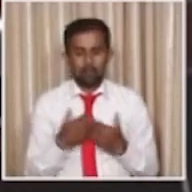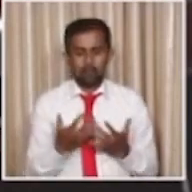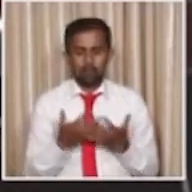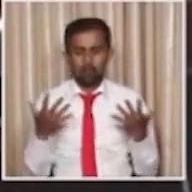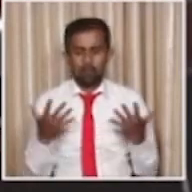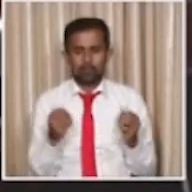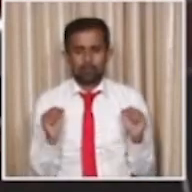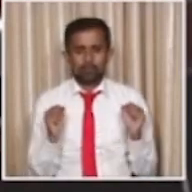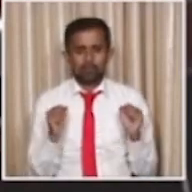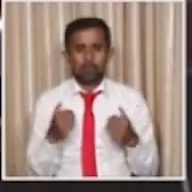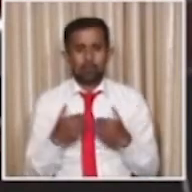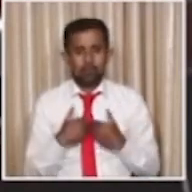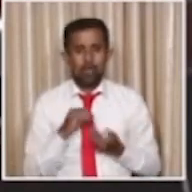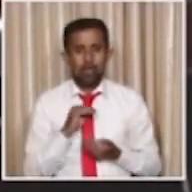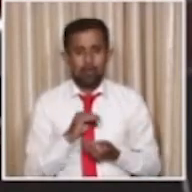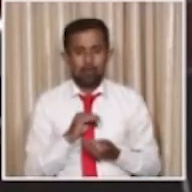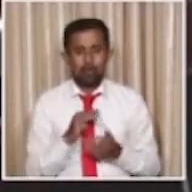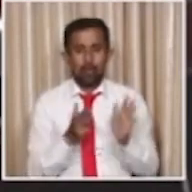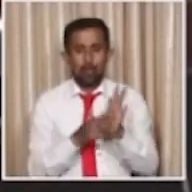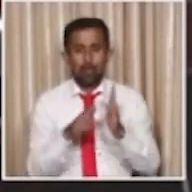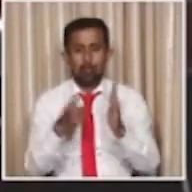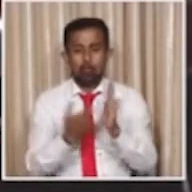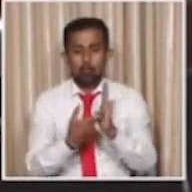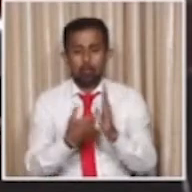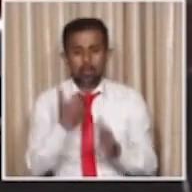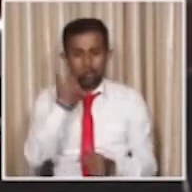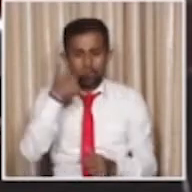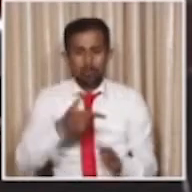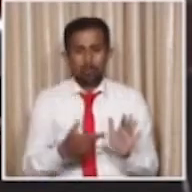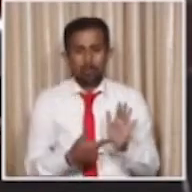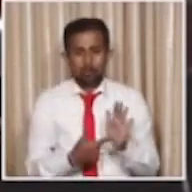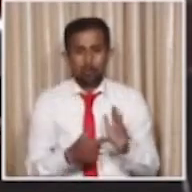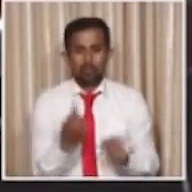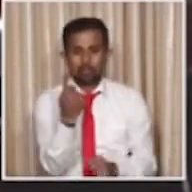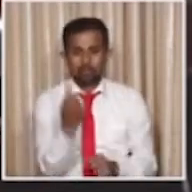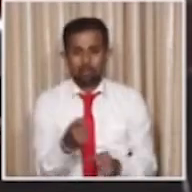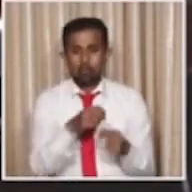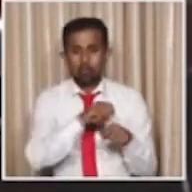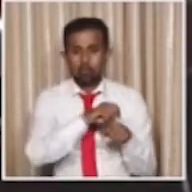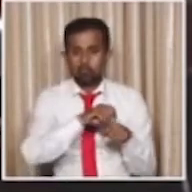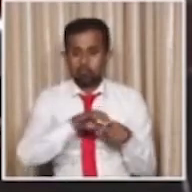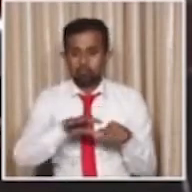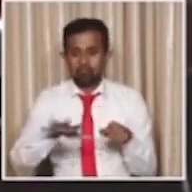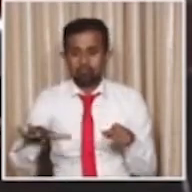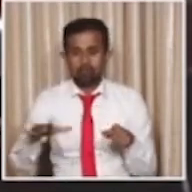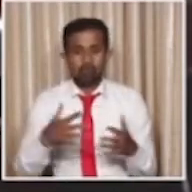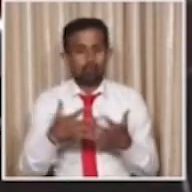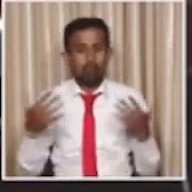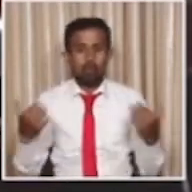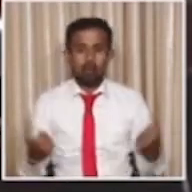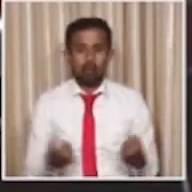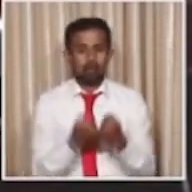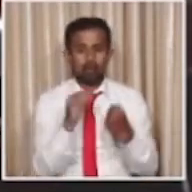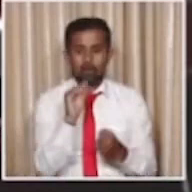විශාලතම බයක් තමයි මේ වෙලාවේ අර මොරිෂස් වල තෙල් මෙට්‍රික් ටන් 1000ක් ලීක් වෙලා එතරම් විශාල අනතුරක් සිදු වුණා